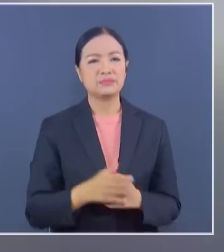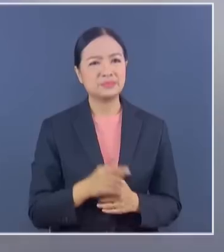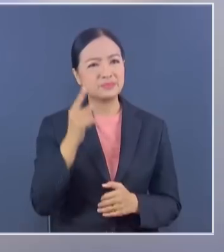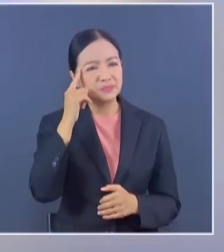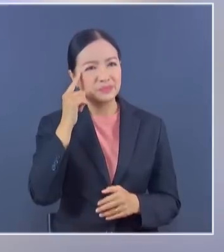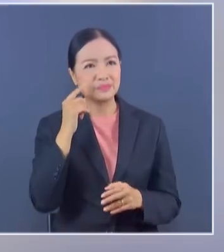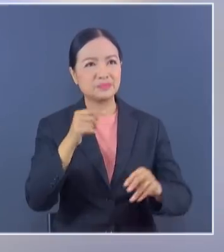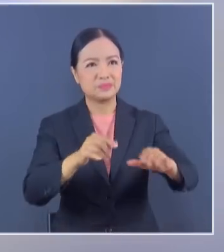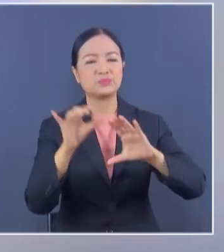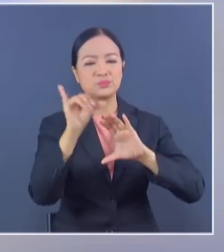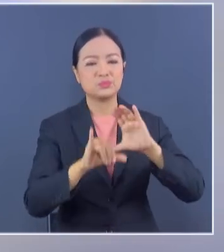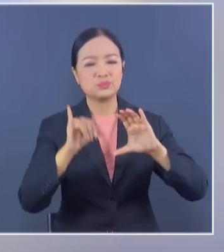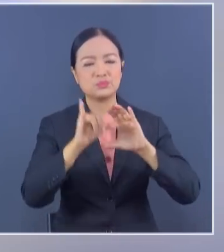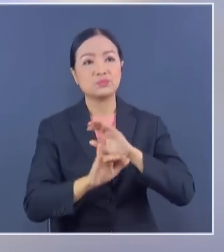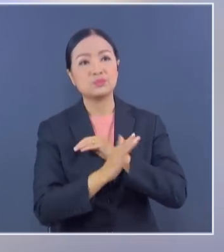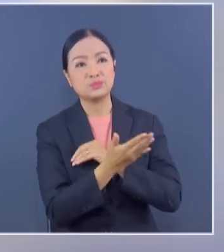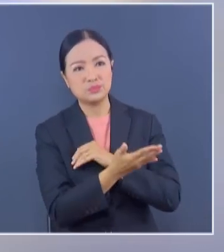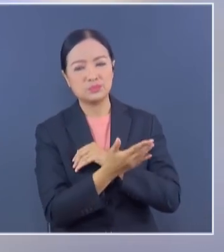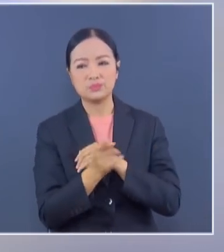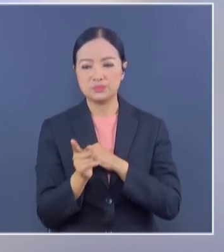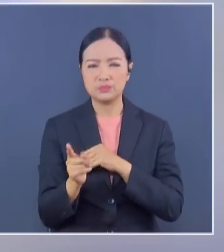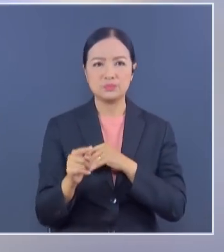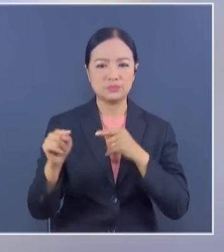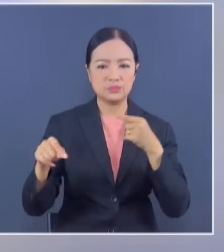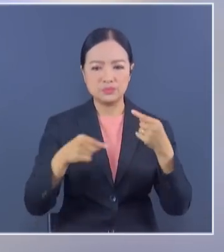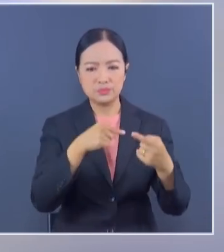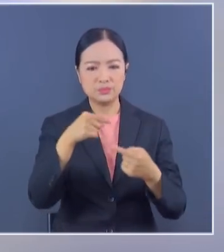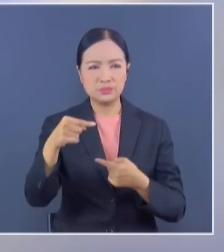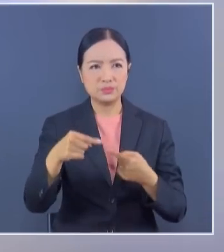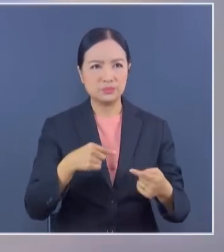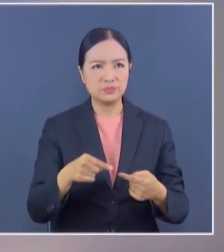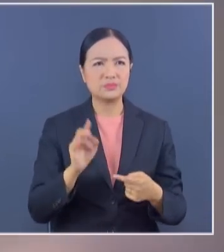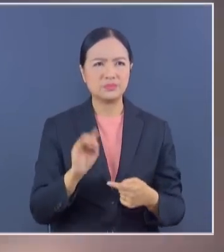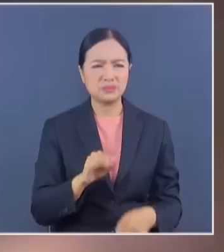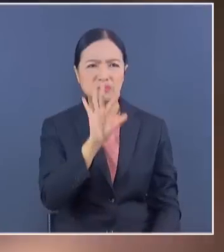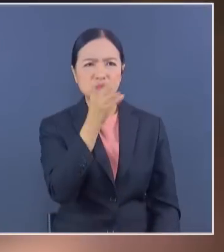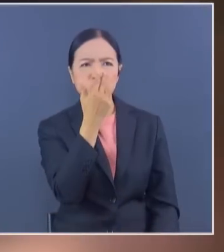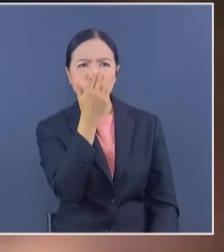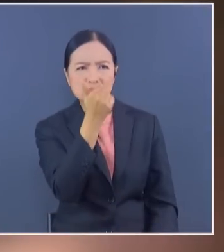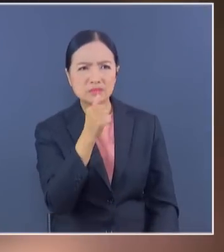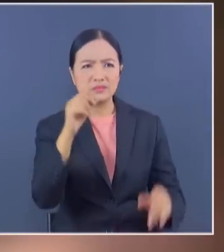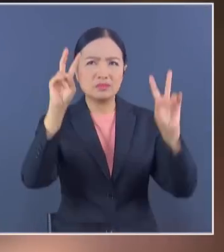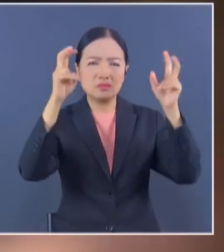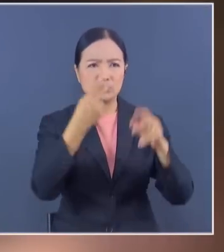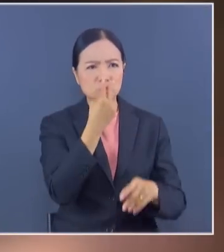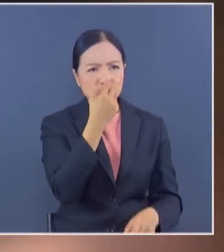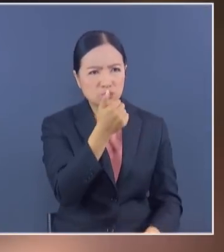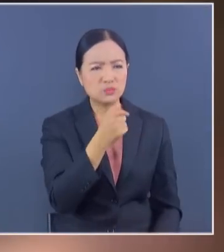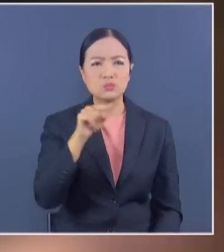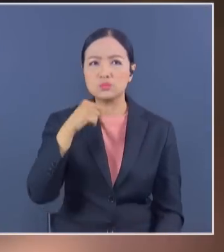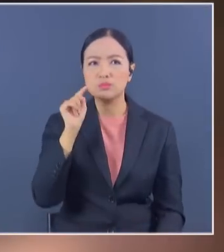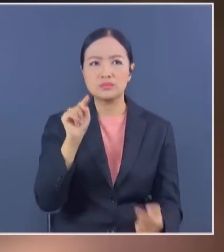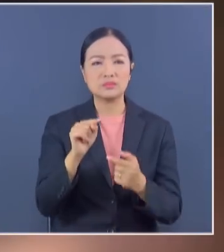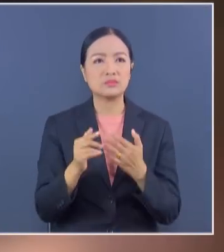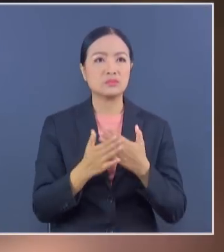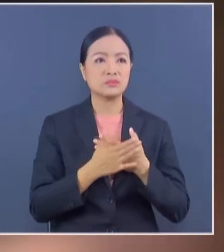ายการช่อง YouTube ของอีกฝ่ายจนก็เกิดเสียงแตกนะคะบ้างก็บอกว่าอยากให้เลือกออกรายการดีๆหรืออยากให้ระวังหากพูดถึงอดีตคน